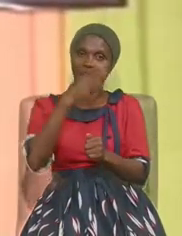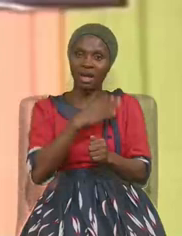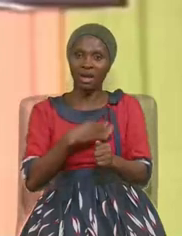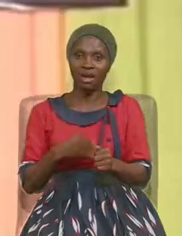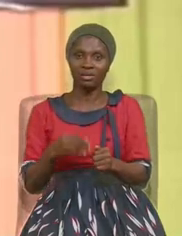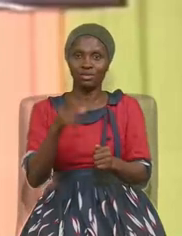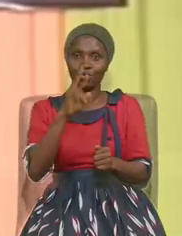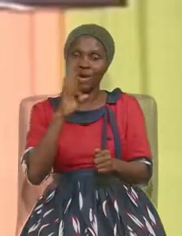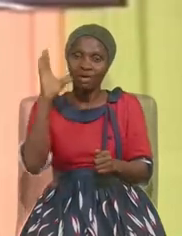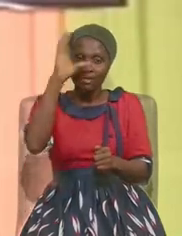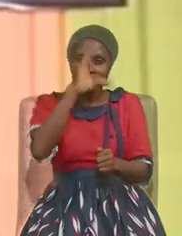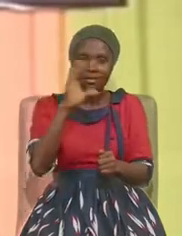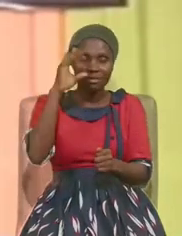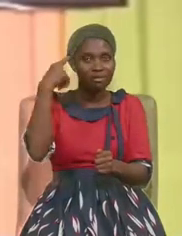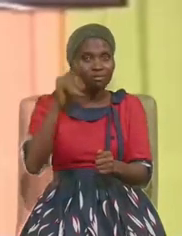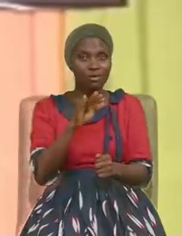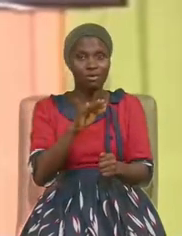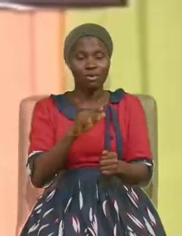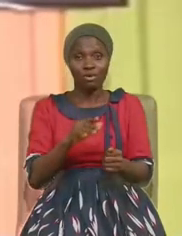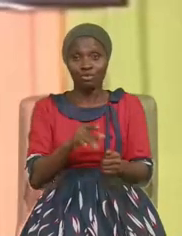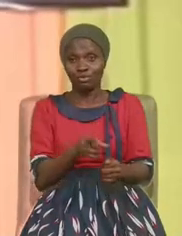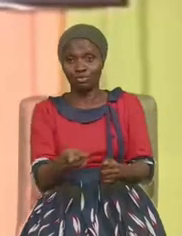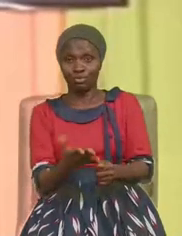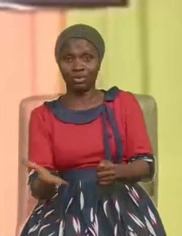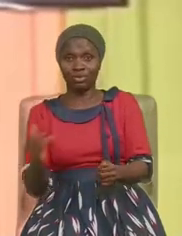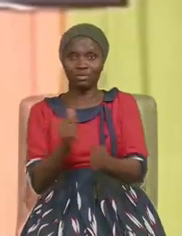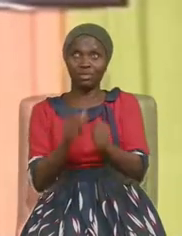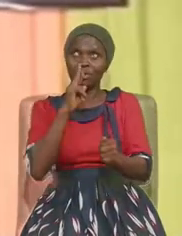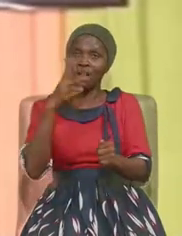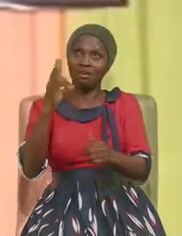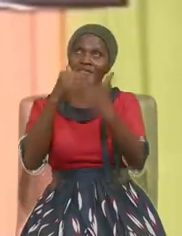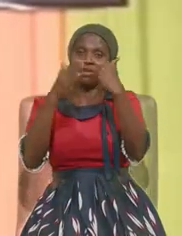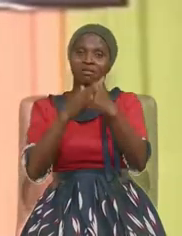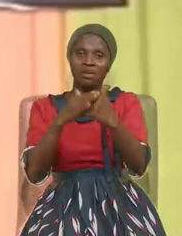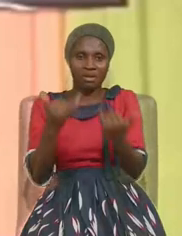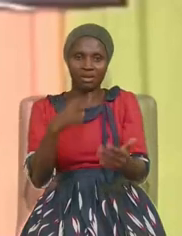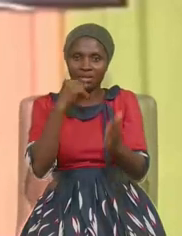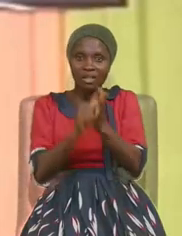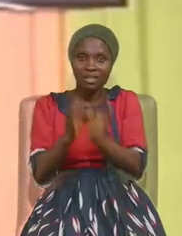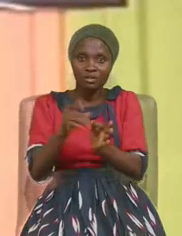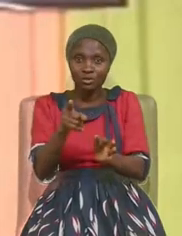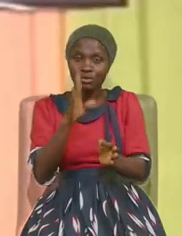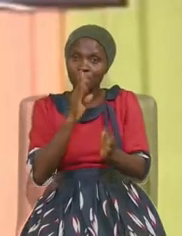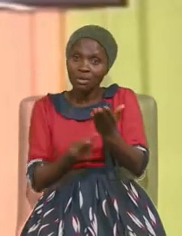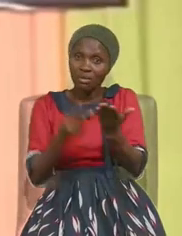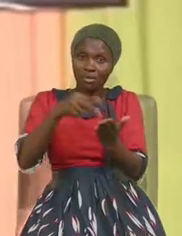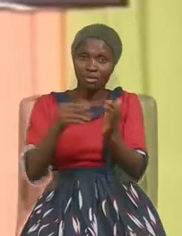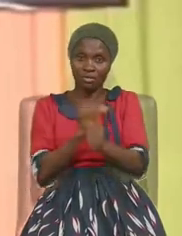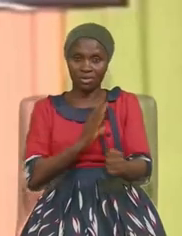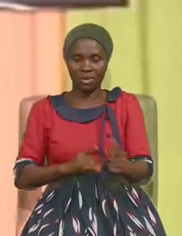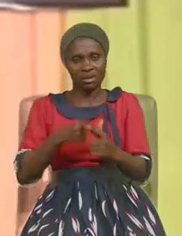Recherchez les choses qui sont en haut. Si vous êtes ressuscité avec Christ, recherchez les choses d'en